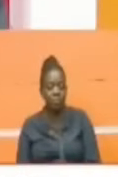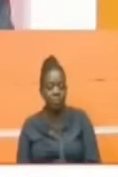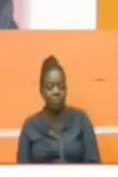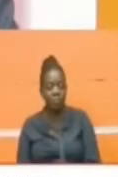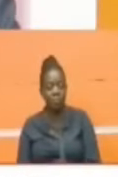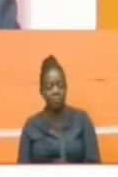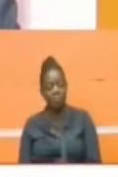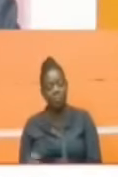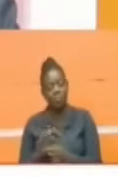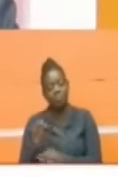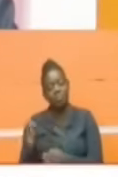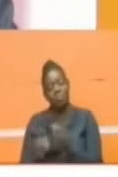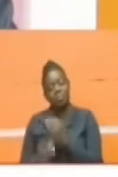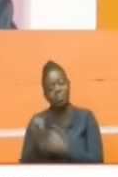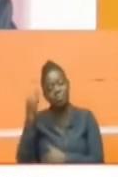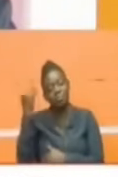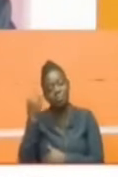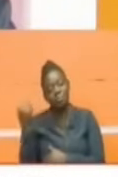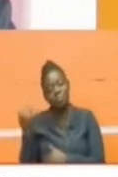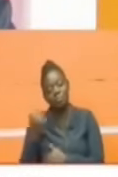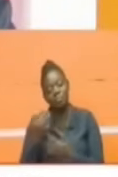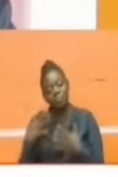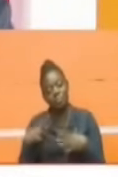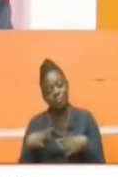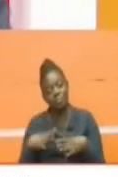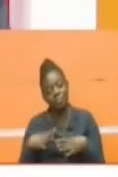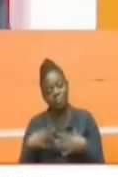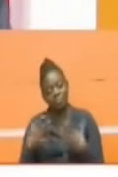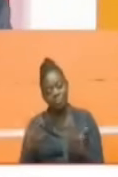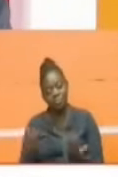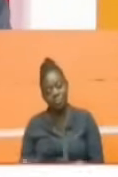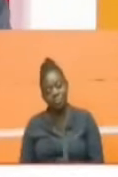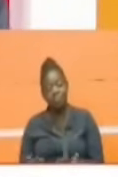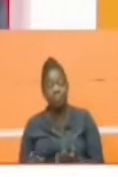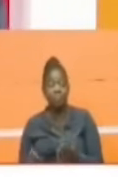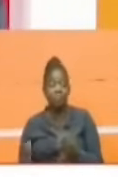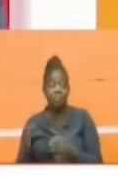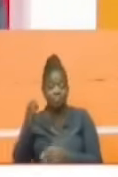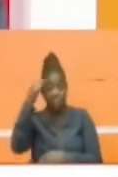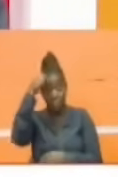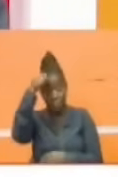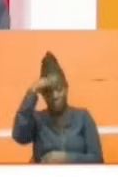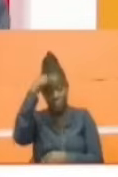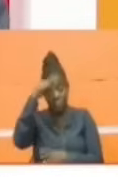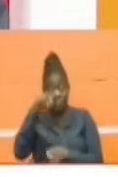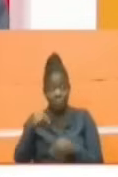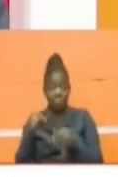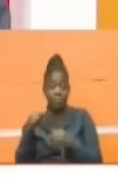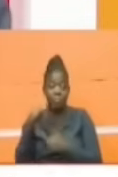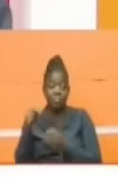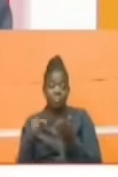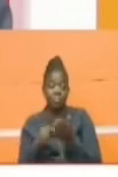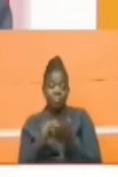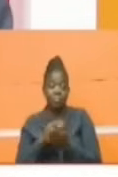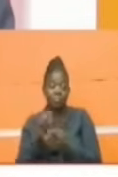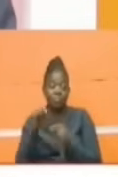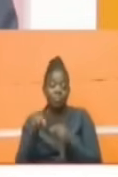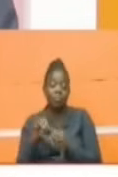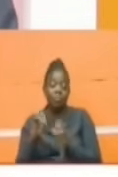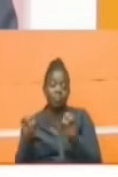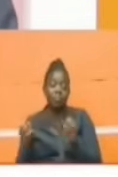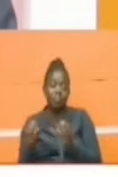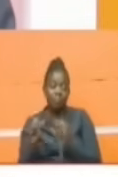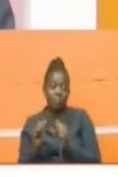Miyo gy'abagenzi omukama agiwumuza emirembe ate olwaleero mukanyumiro k'omukenkufu ketukutuusaako buli lwakuna wano mugataliko